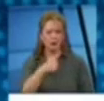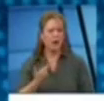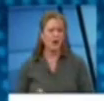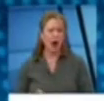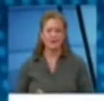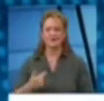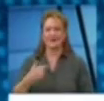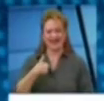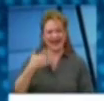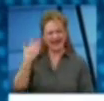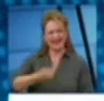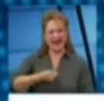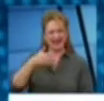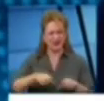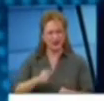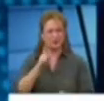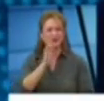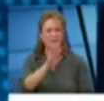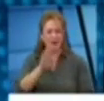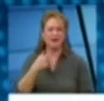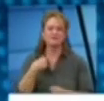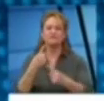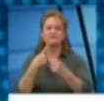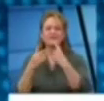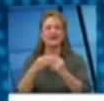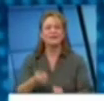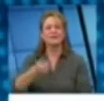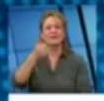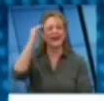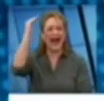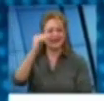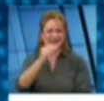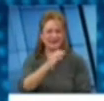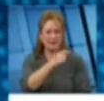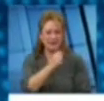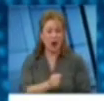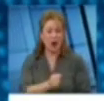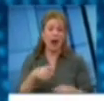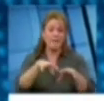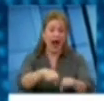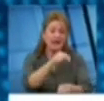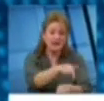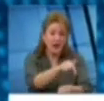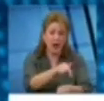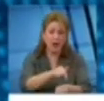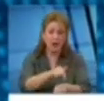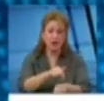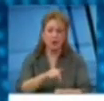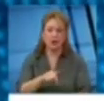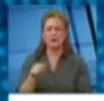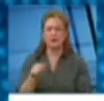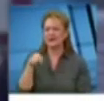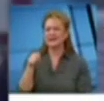נתניהו כשר ההתיישבות, מסע ומתן עם בני גנץ, שר הביטחון, על המאחזים האלה. ואני יכול לומר לך שהוא... זה אנשים